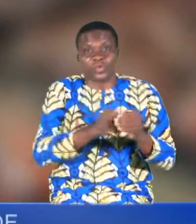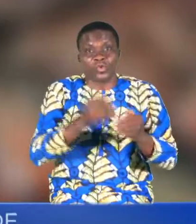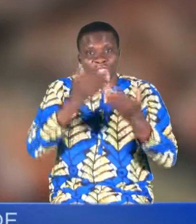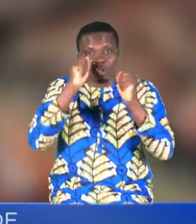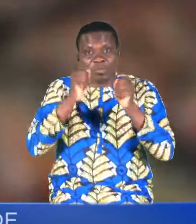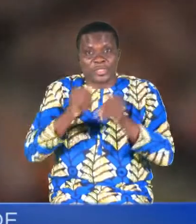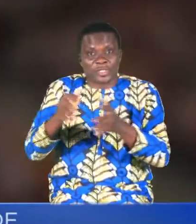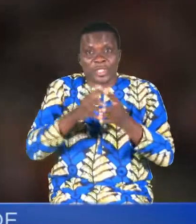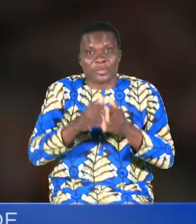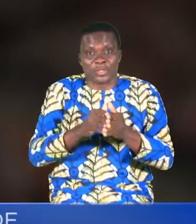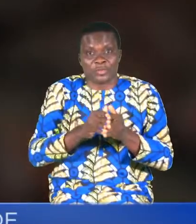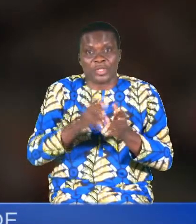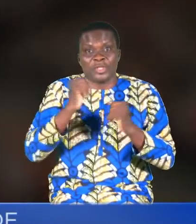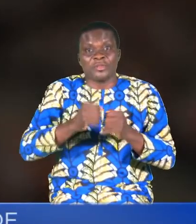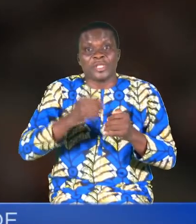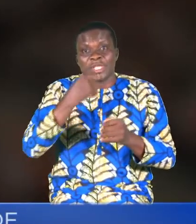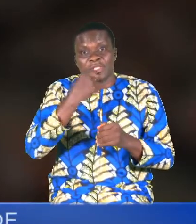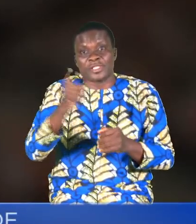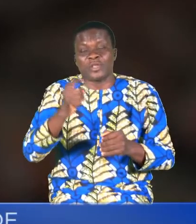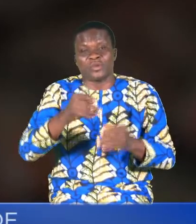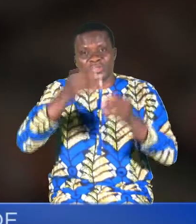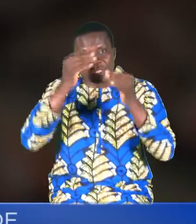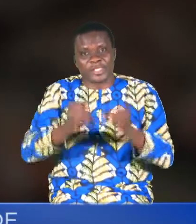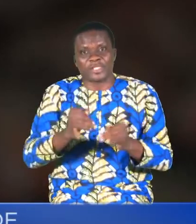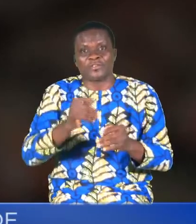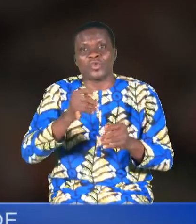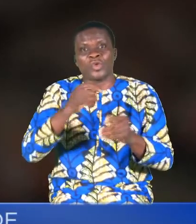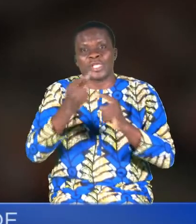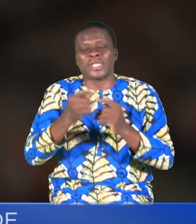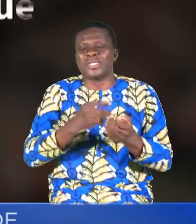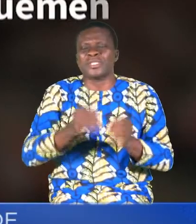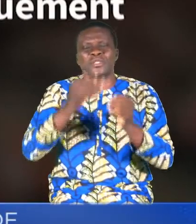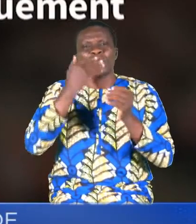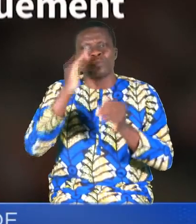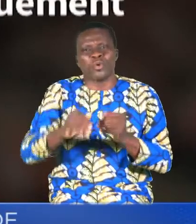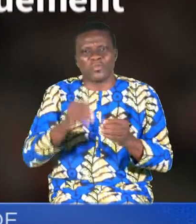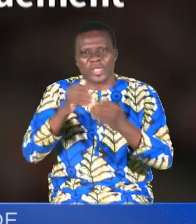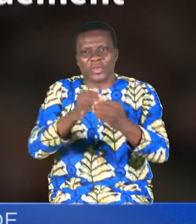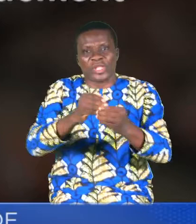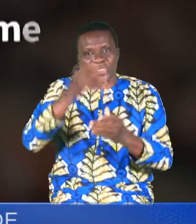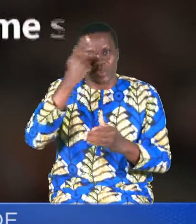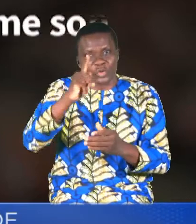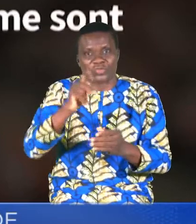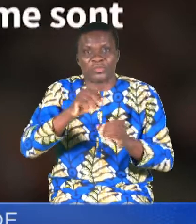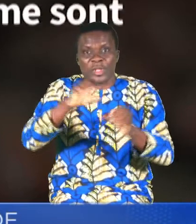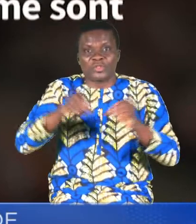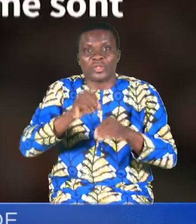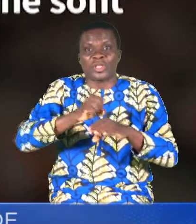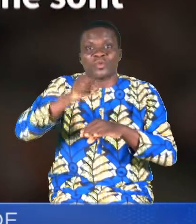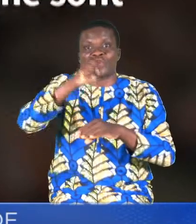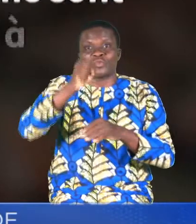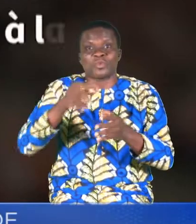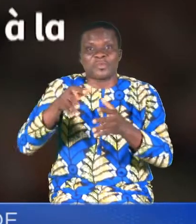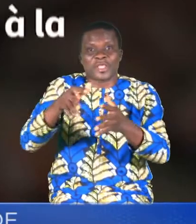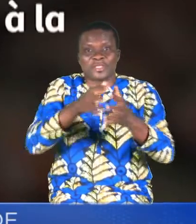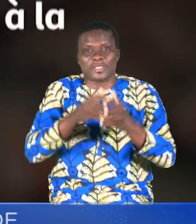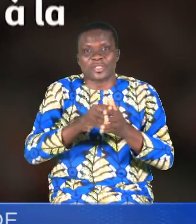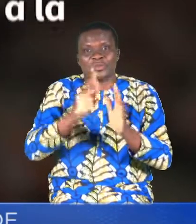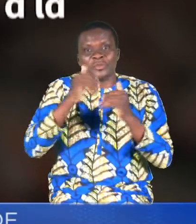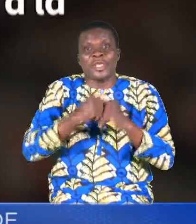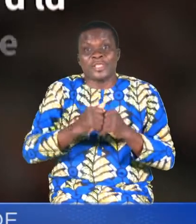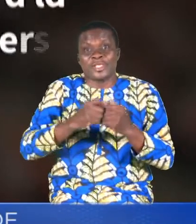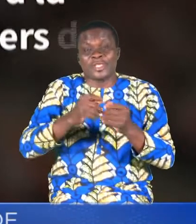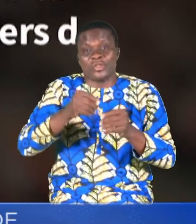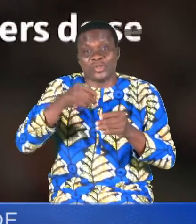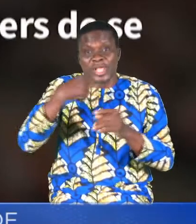président américain Donald Trump dénonce des décisions qu'il qualifie d'horribles et orientées politiquement de la Cour suprême des États-Unis, qui lui a